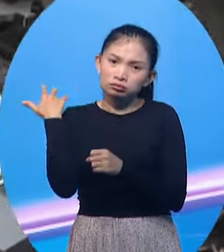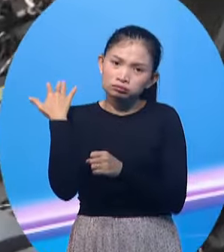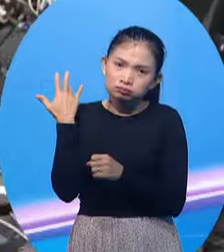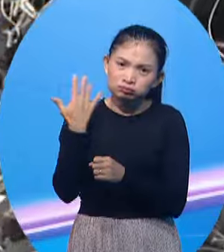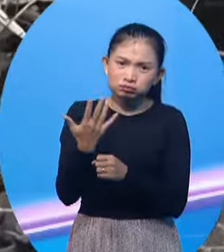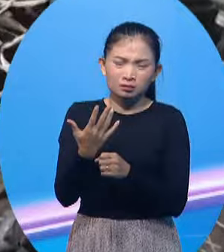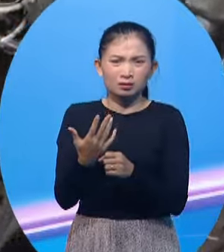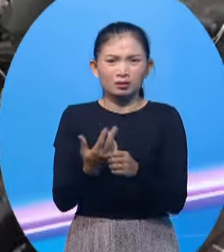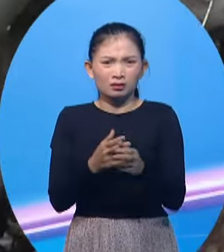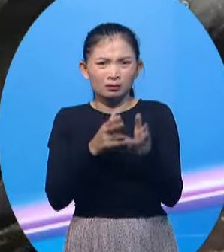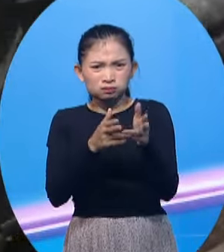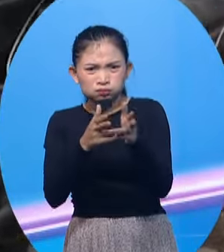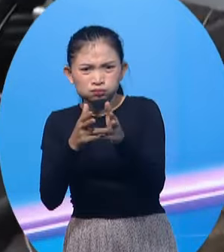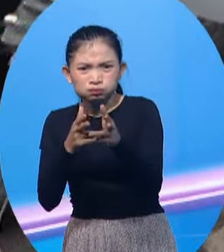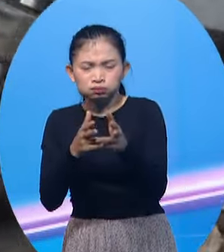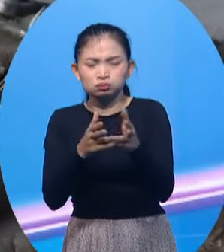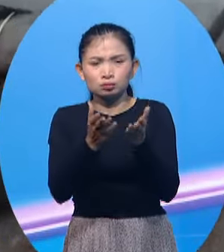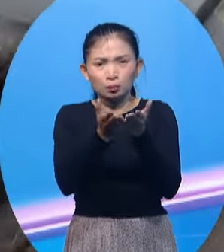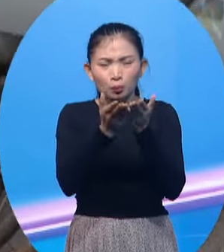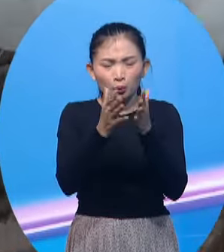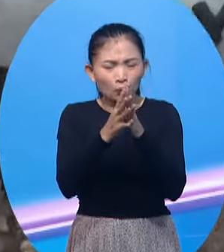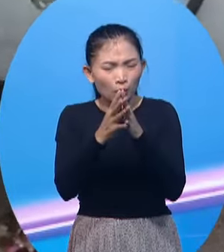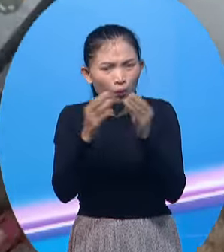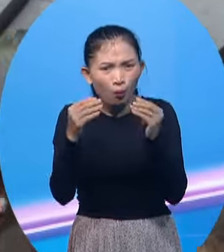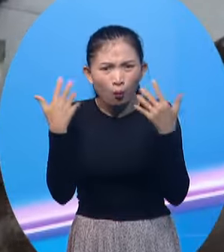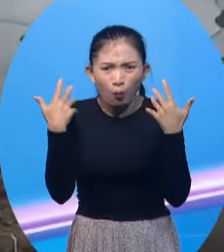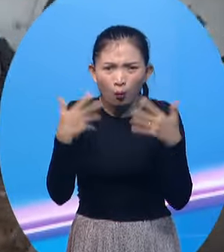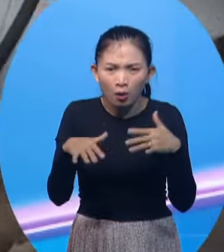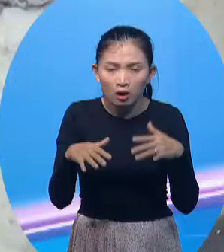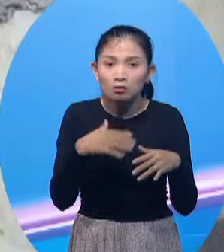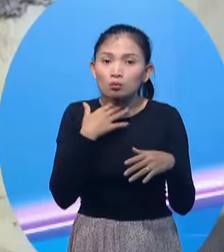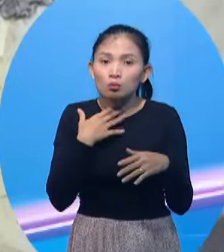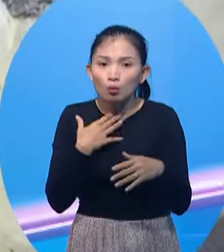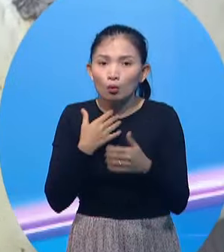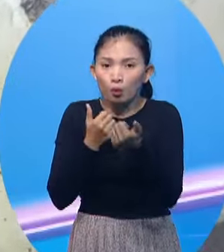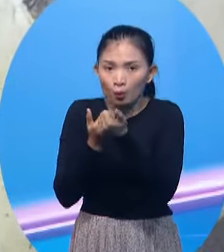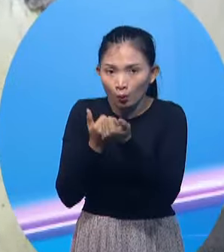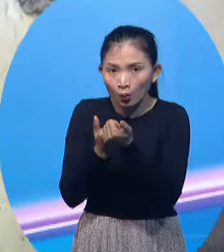lượng này nói rằng nhằm thể hiện sự ủng hộ đối với người Palestine. Các vụ tấn công này